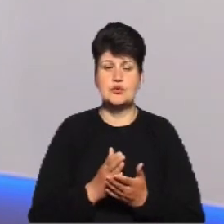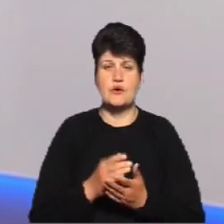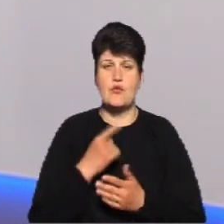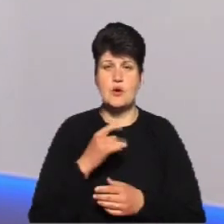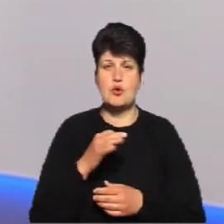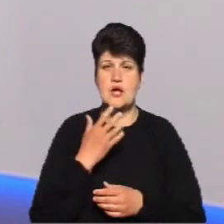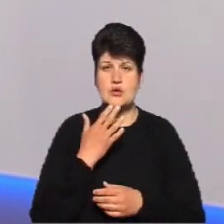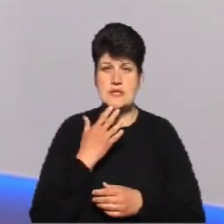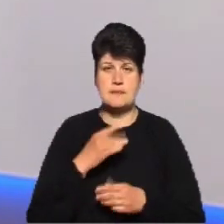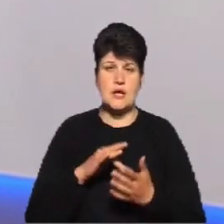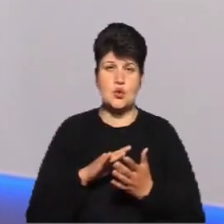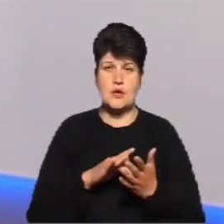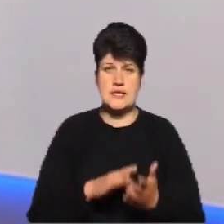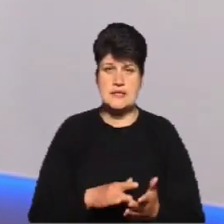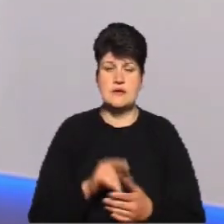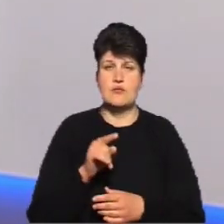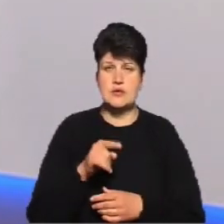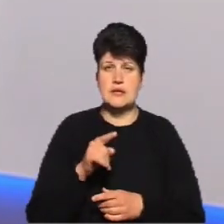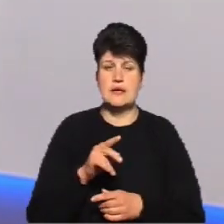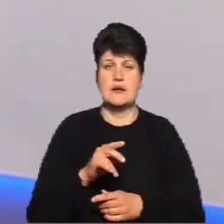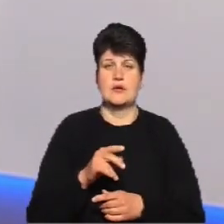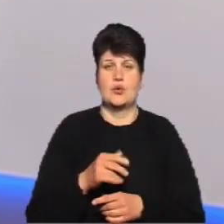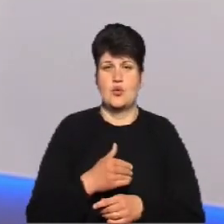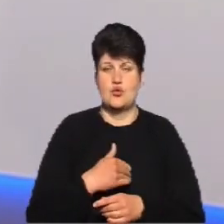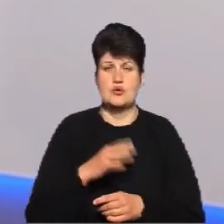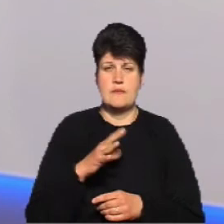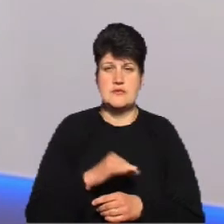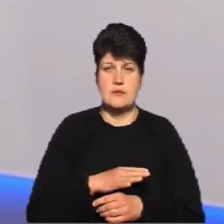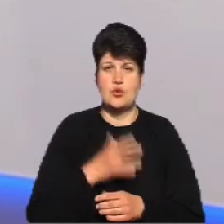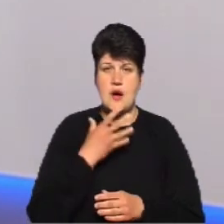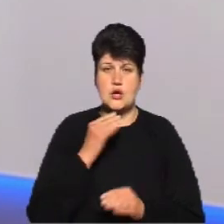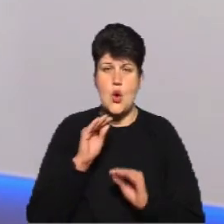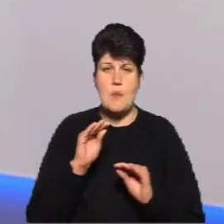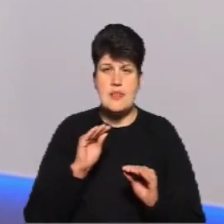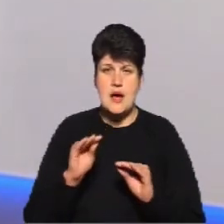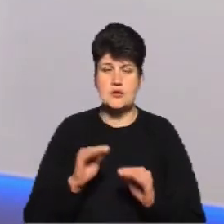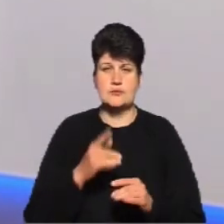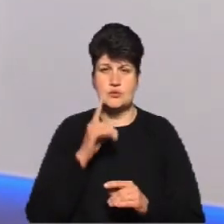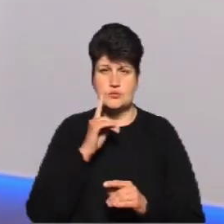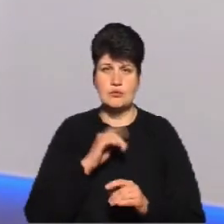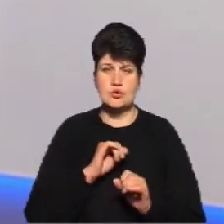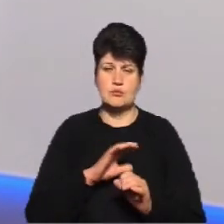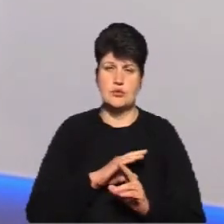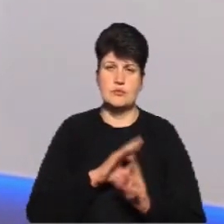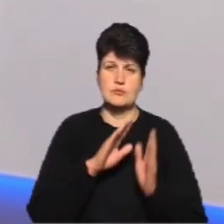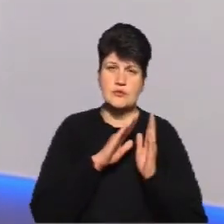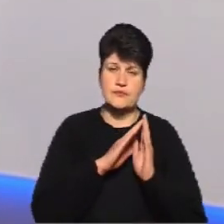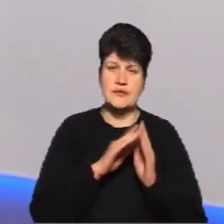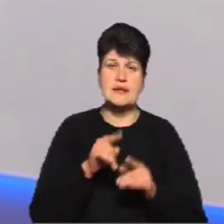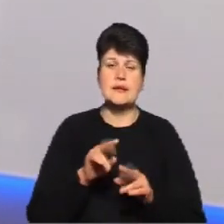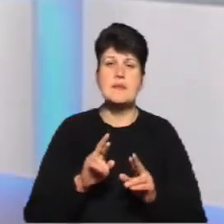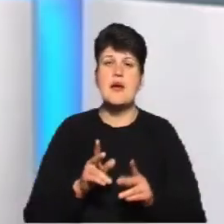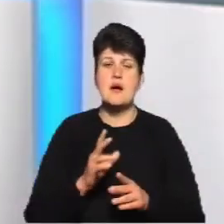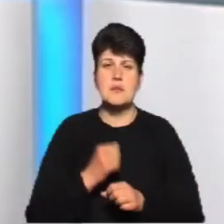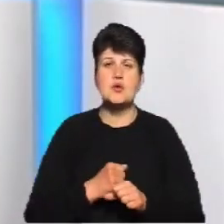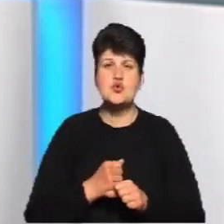туристів, то от вони, як ніхто, хоче, щоб все було гарно обладнано, щоб можна було з комфортом десь переночувати. Чи над тим, як взагалі над тим працюєте,